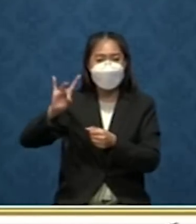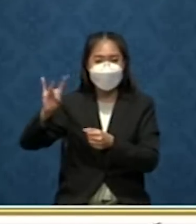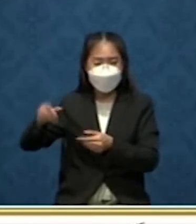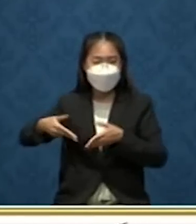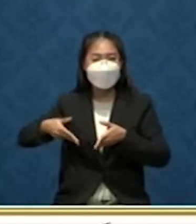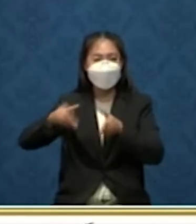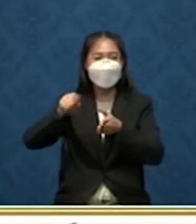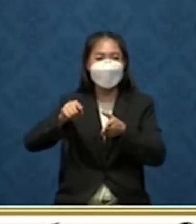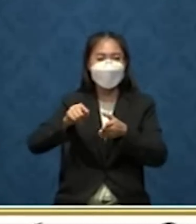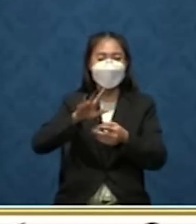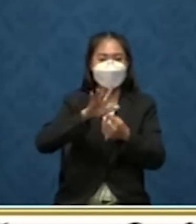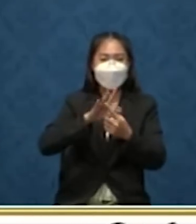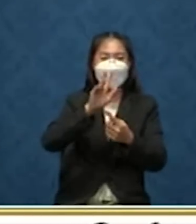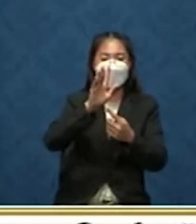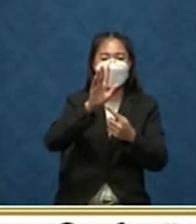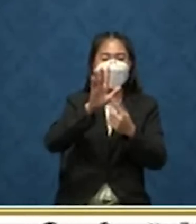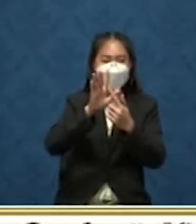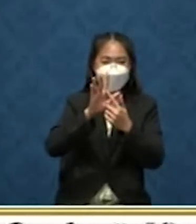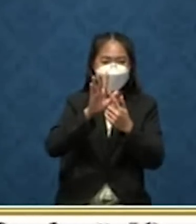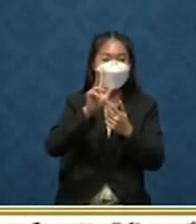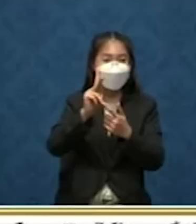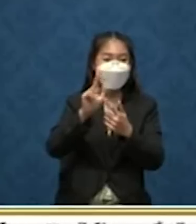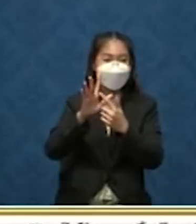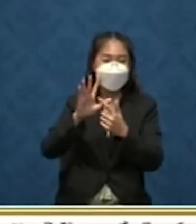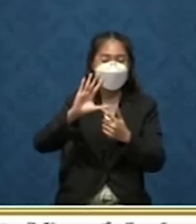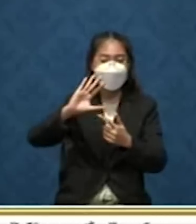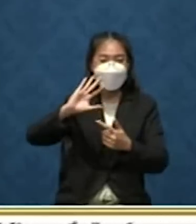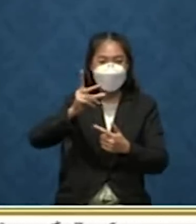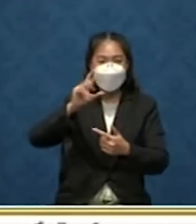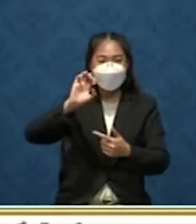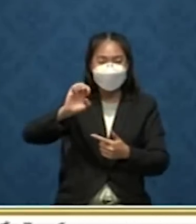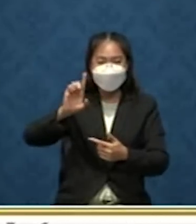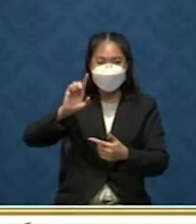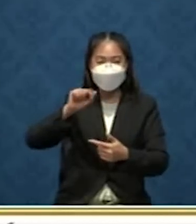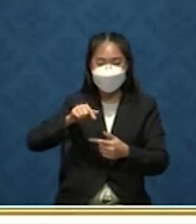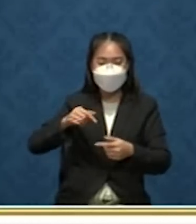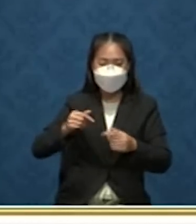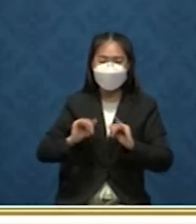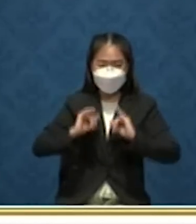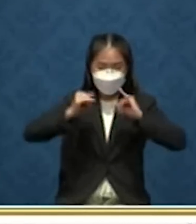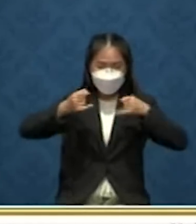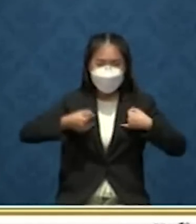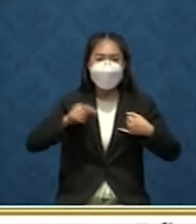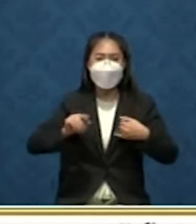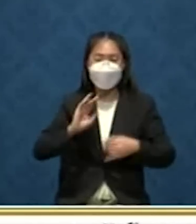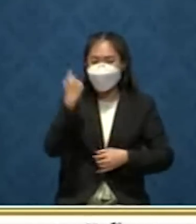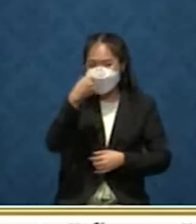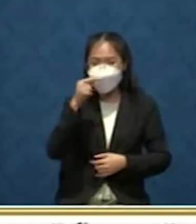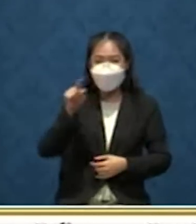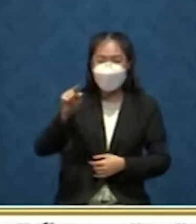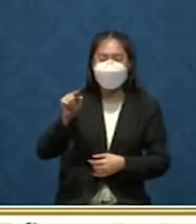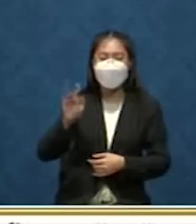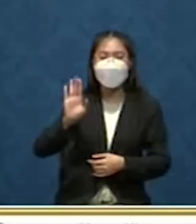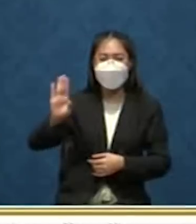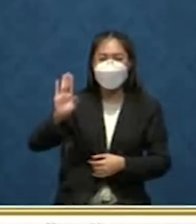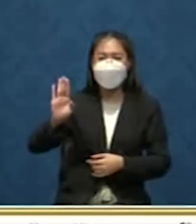นนอโสกดิแดงอยู่ที่เดียวกันหมเลยครับซึ่ชัโนษณเปของใครครับก็ของคุณธรรมนศนี่เองที่